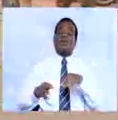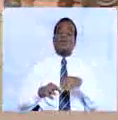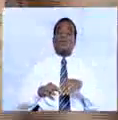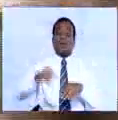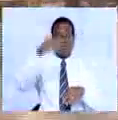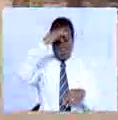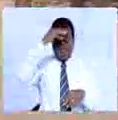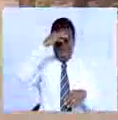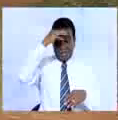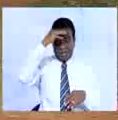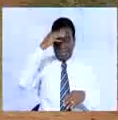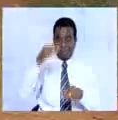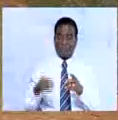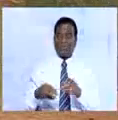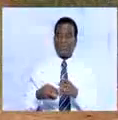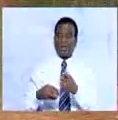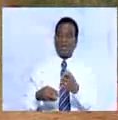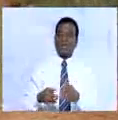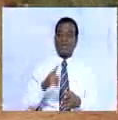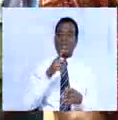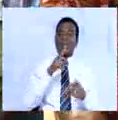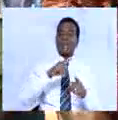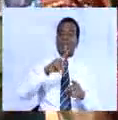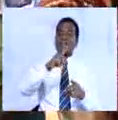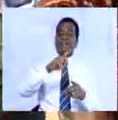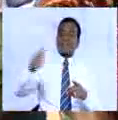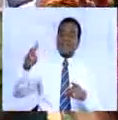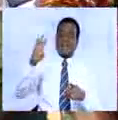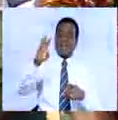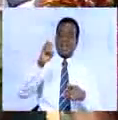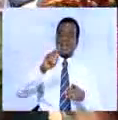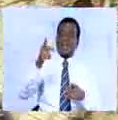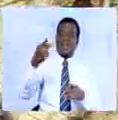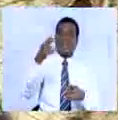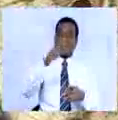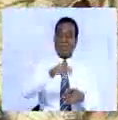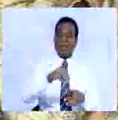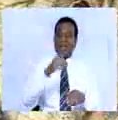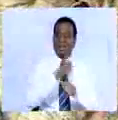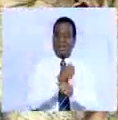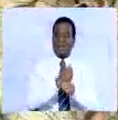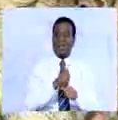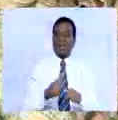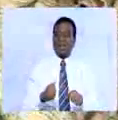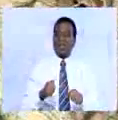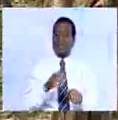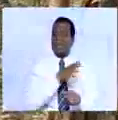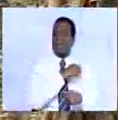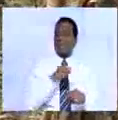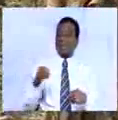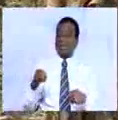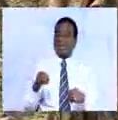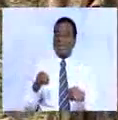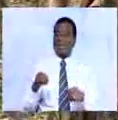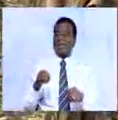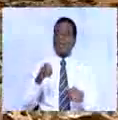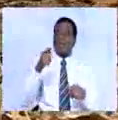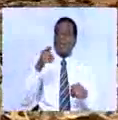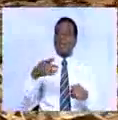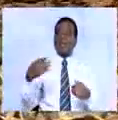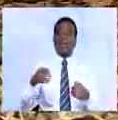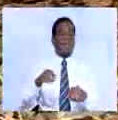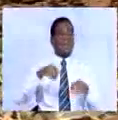Gor. Elle est à 240 km d'Abidjan. Les autochtones de cette localité sont les Gagou. À cause de la richesse de son sous-sol